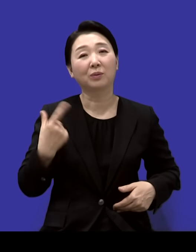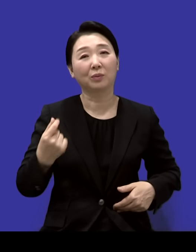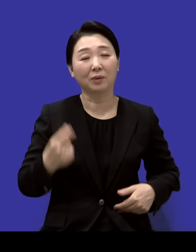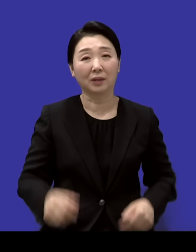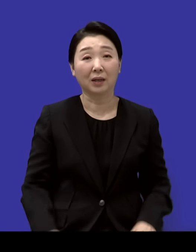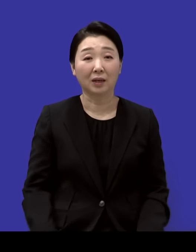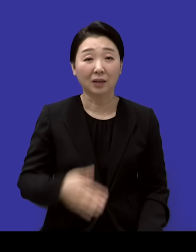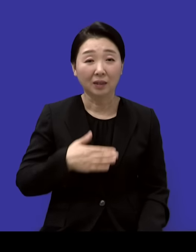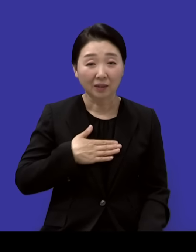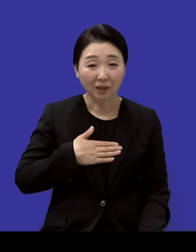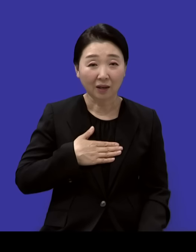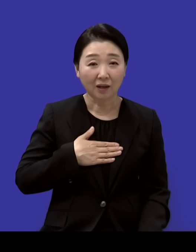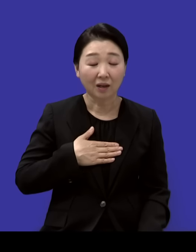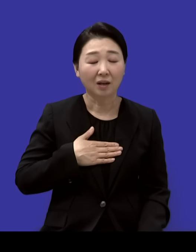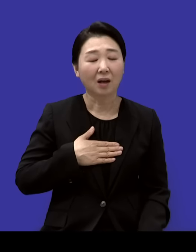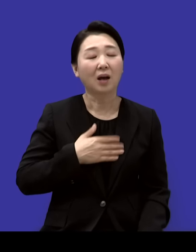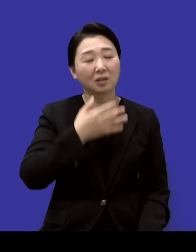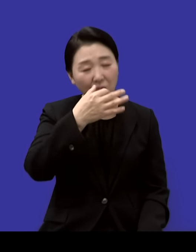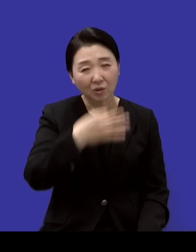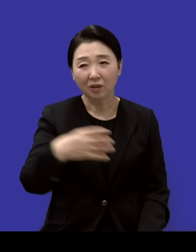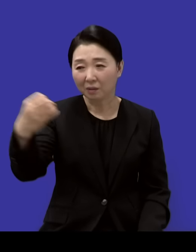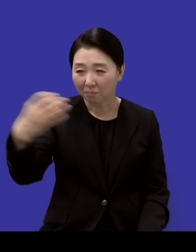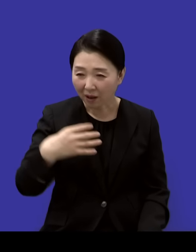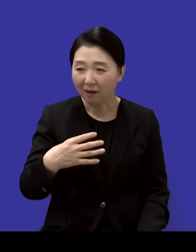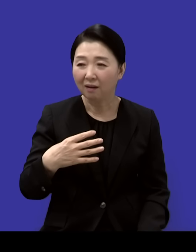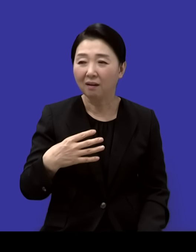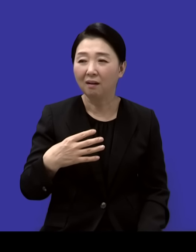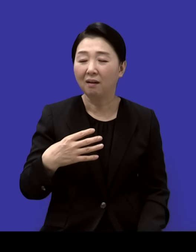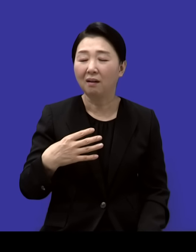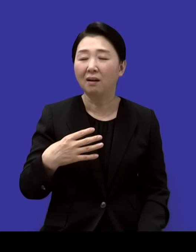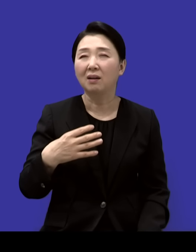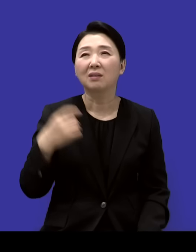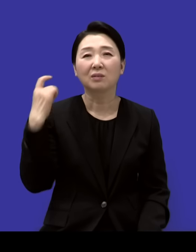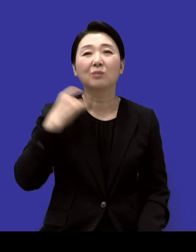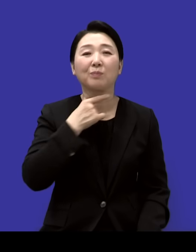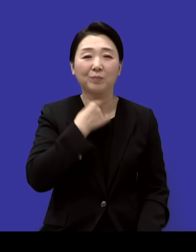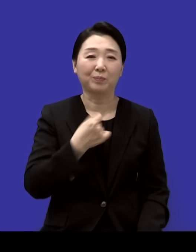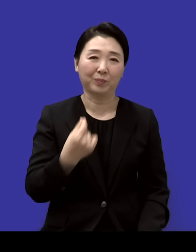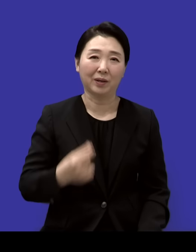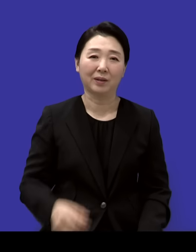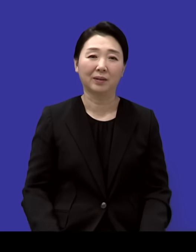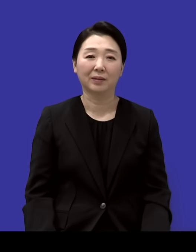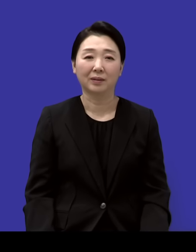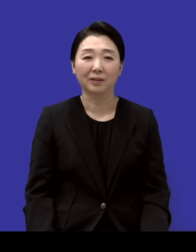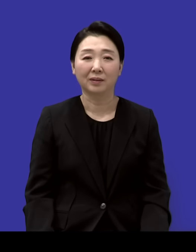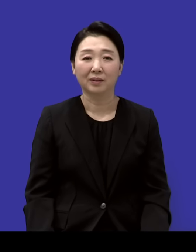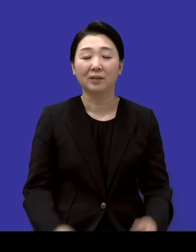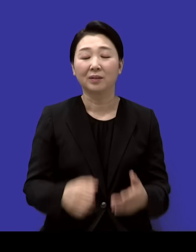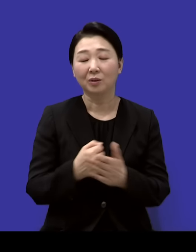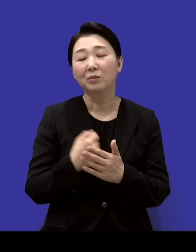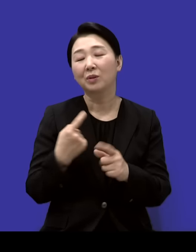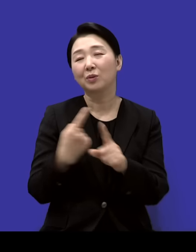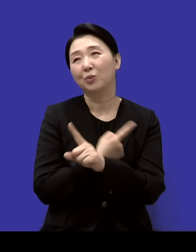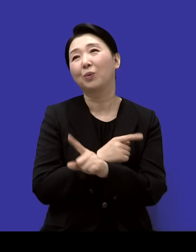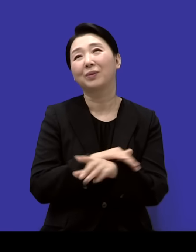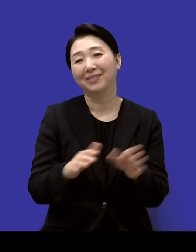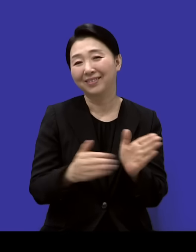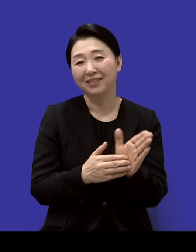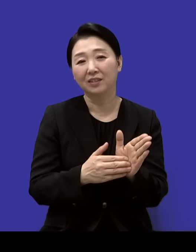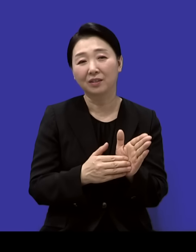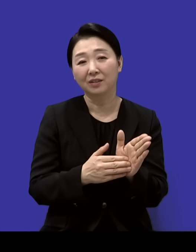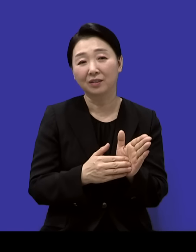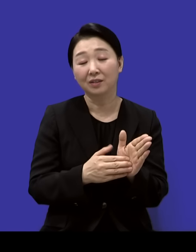네가 그렇게 느낄 수 있었겠다. 그 소리 한 번 듣는 거, 그걸 그렇게 원했던 거구나. 이걸 느끼면서 되게 치유적이었고, 네. 다음부터